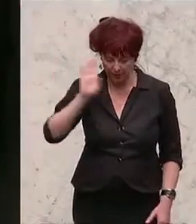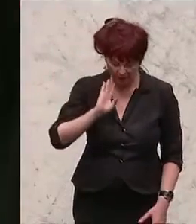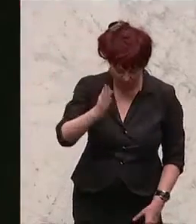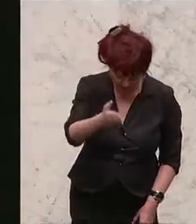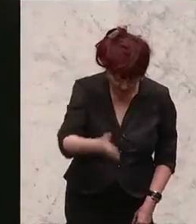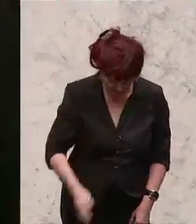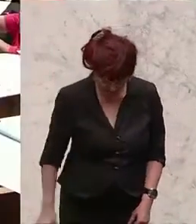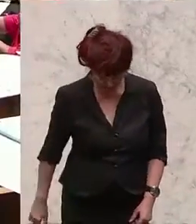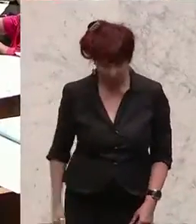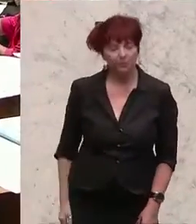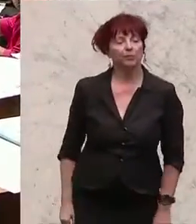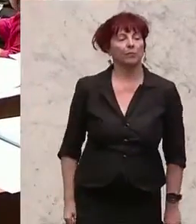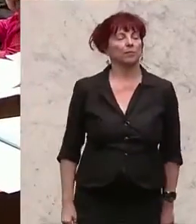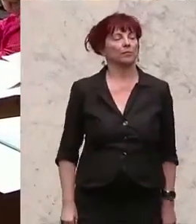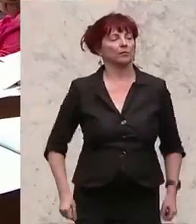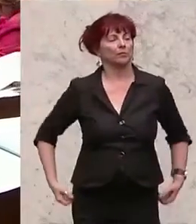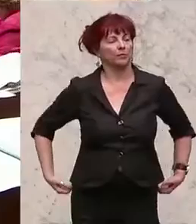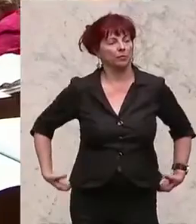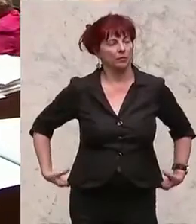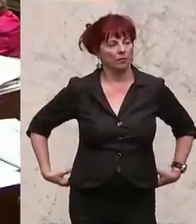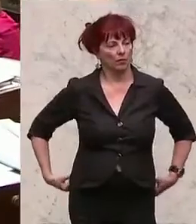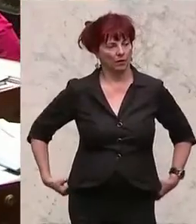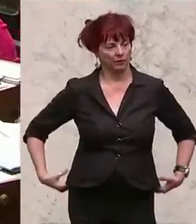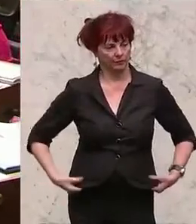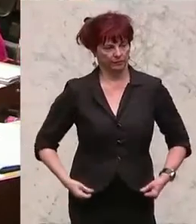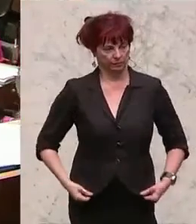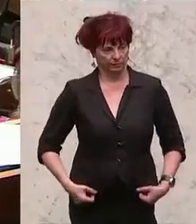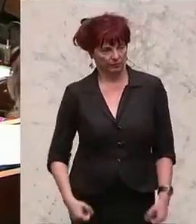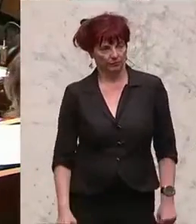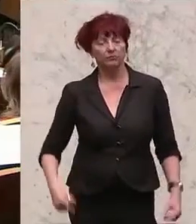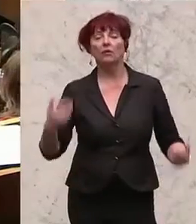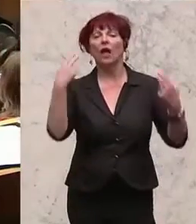könne sich zu einem Hinkelstein für Österreichs Unternehmen entwickeln. Zudem